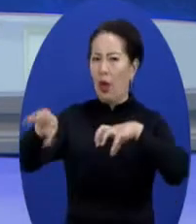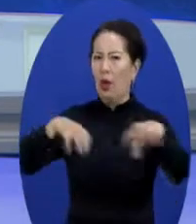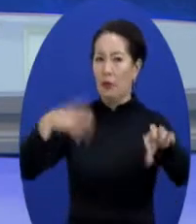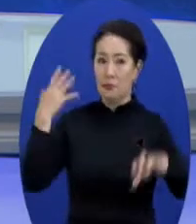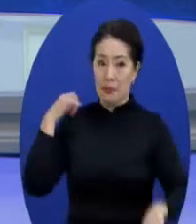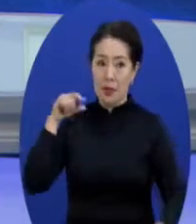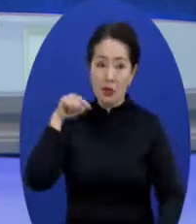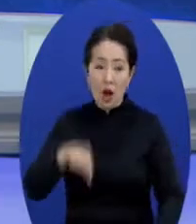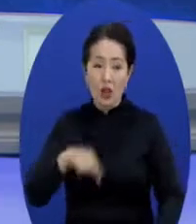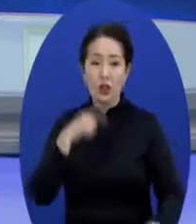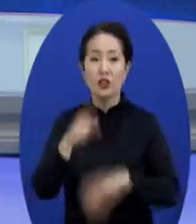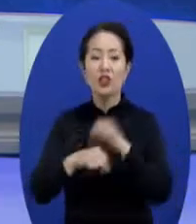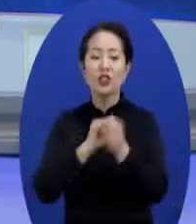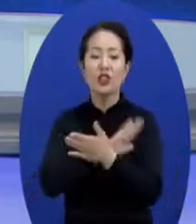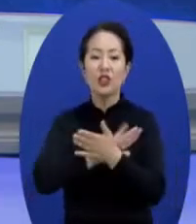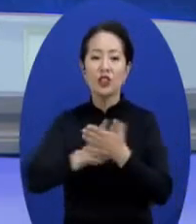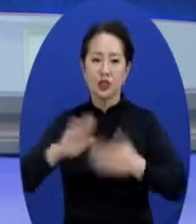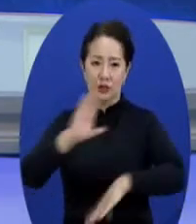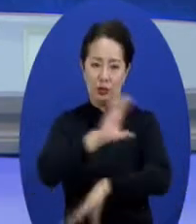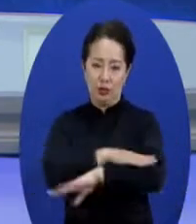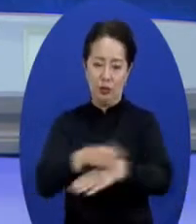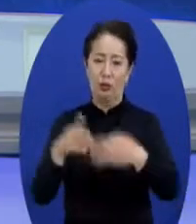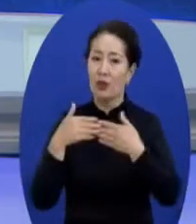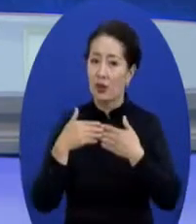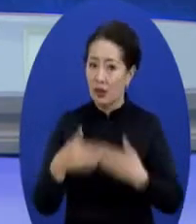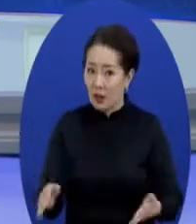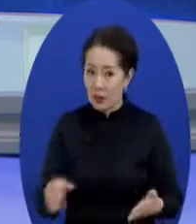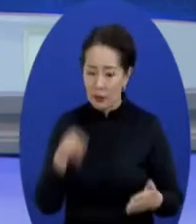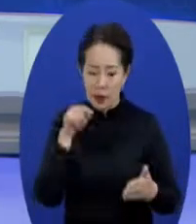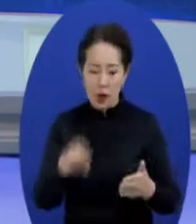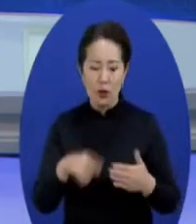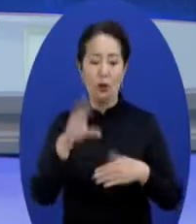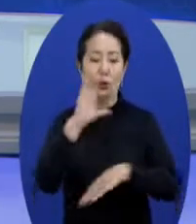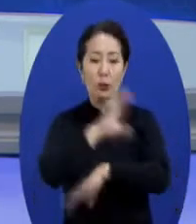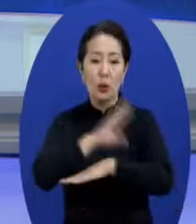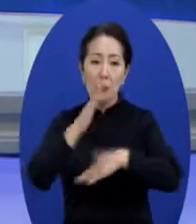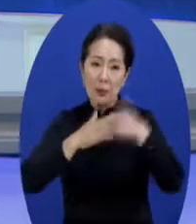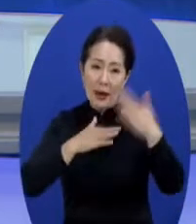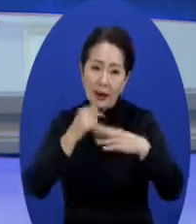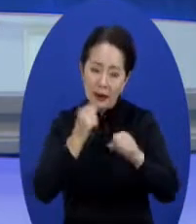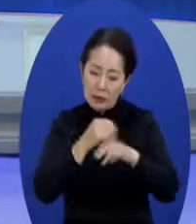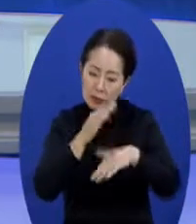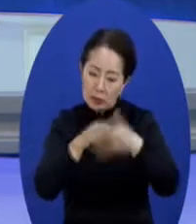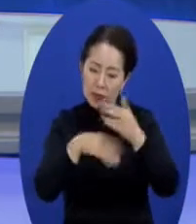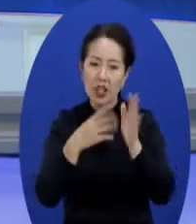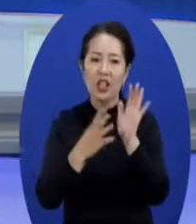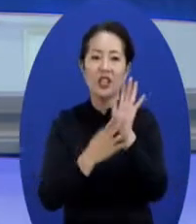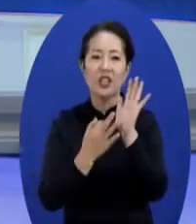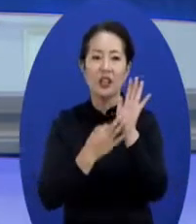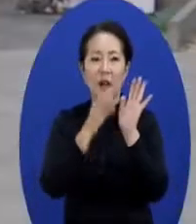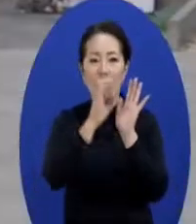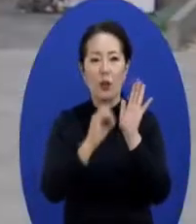байсан бол энэ жилээс шинэ сургуультай болно. Одоогоор сургуулийн барилгын ажил 98% байна.